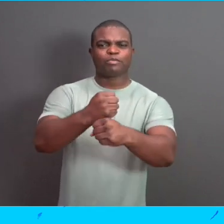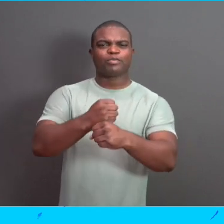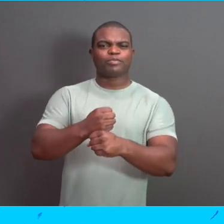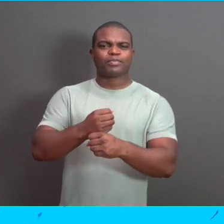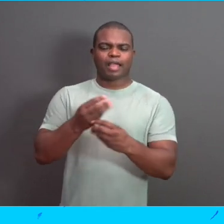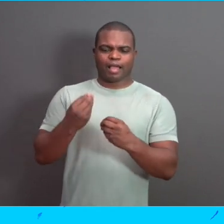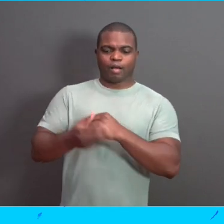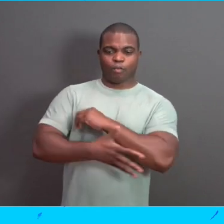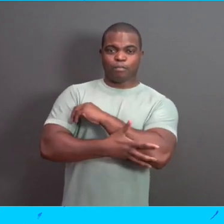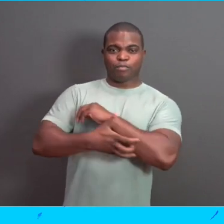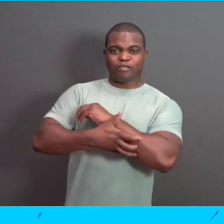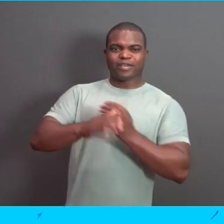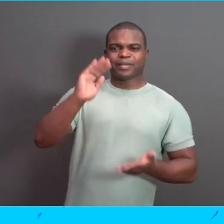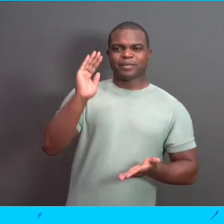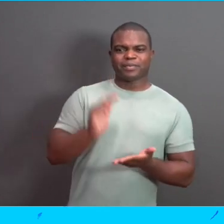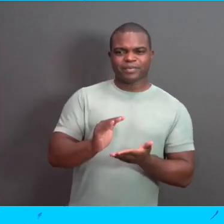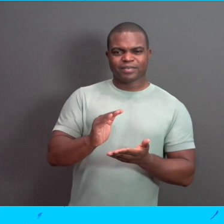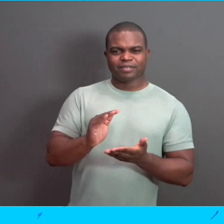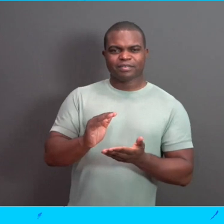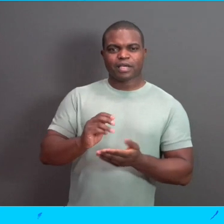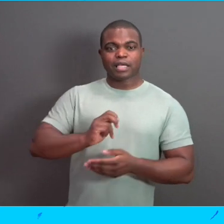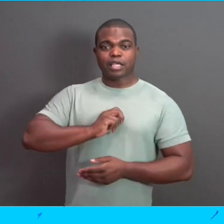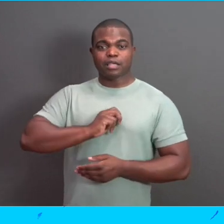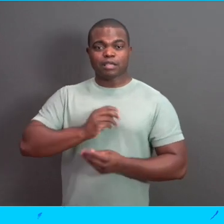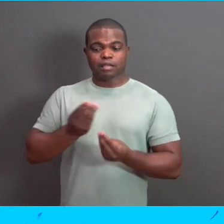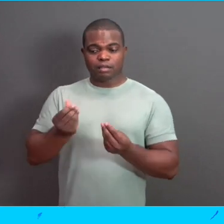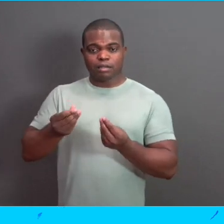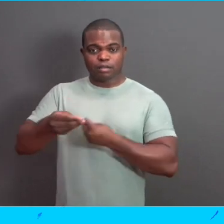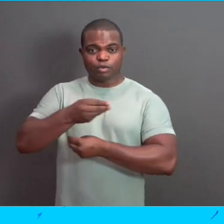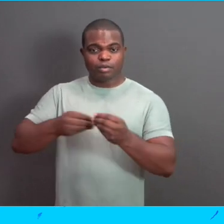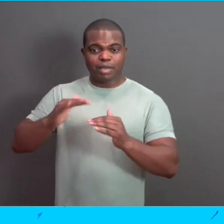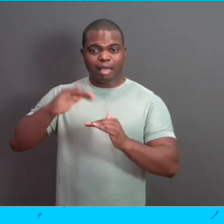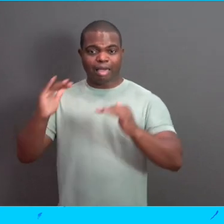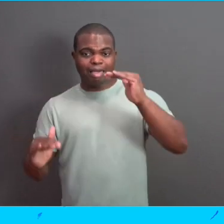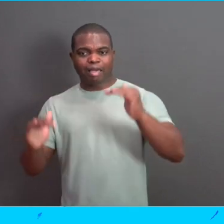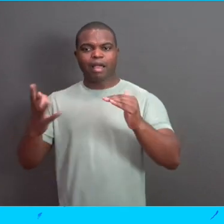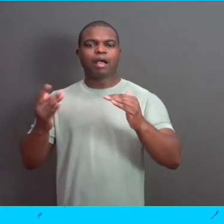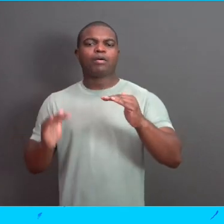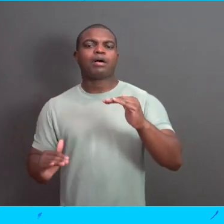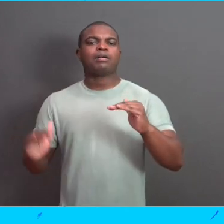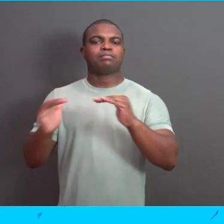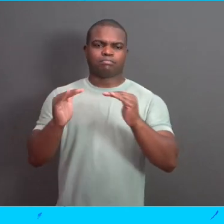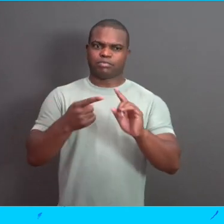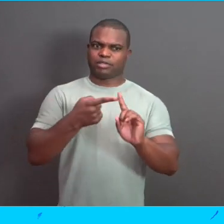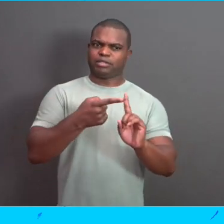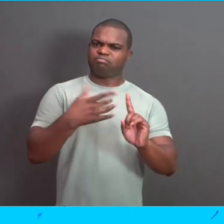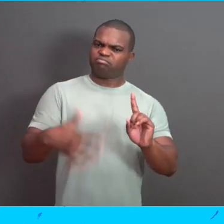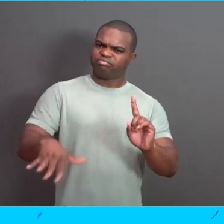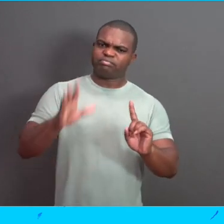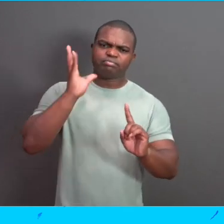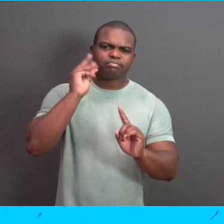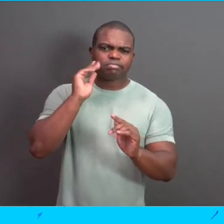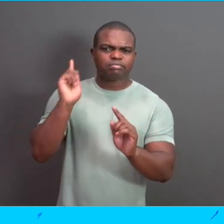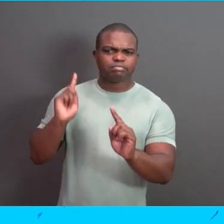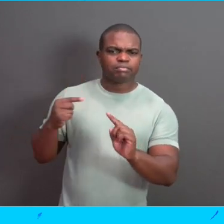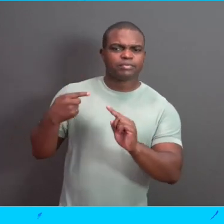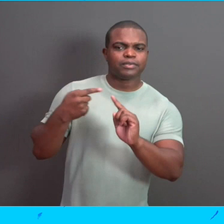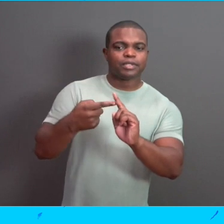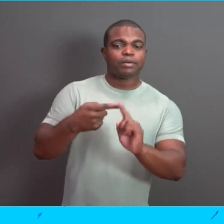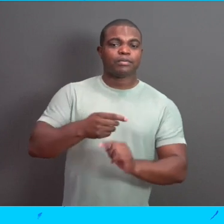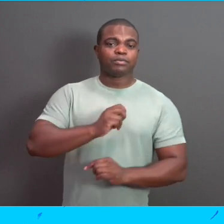très ample et avec une expérience pour la protection sociale et des programmes dans des pays en développement, y